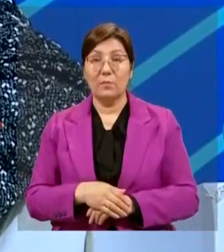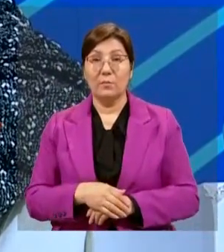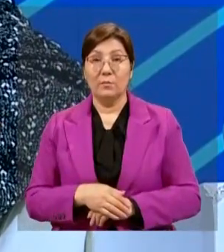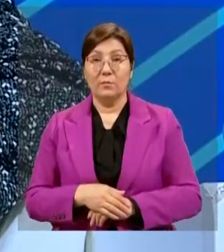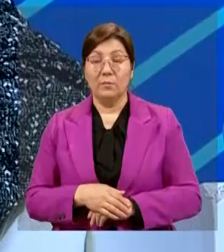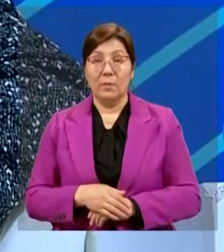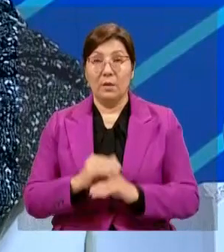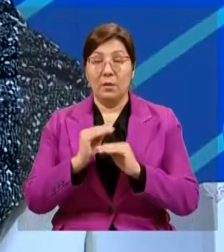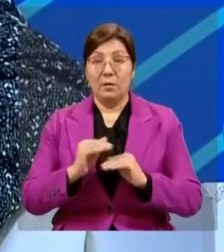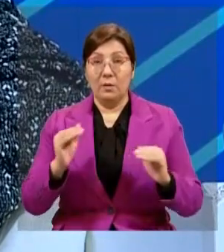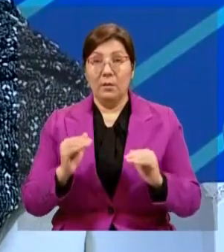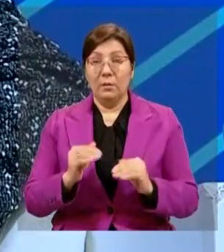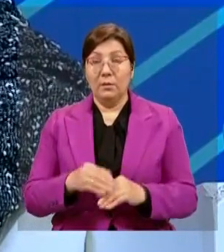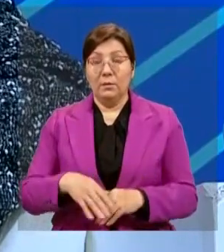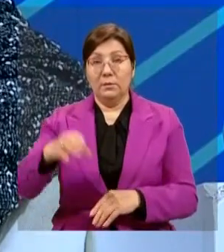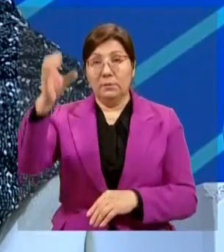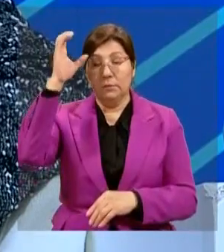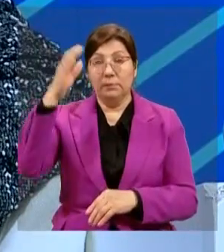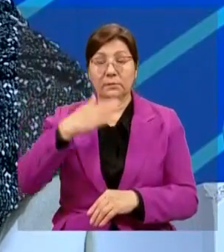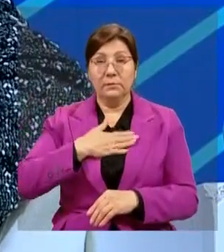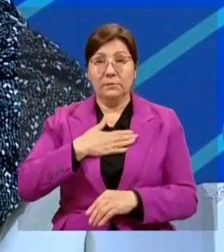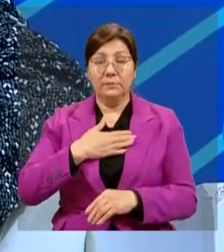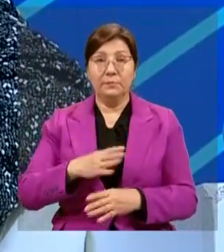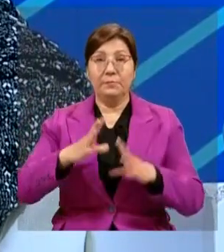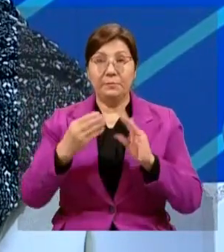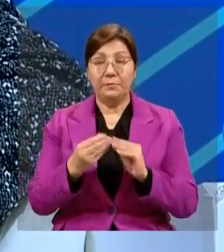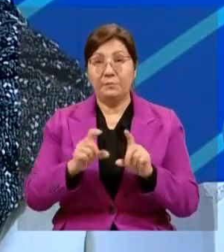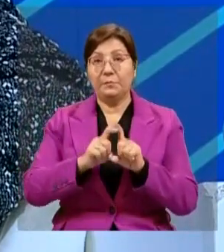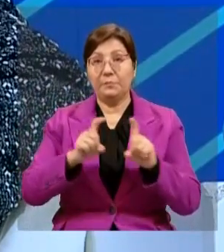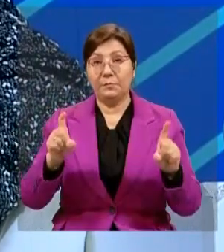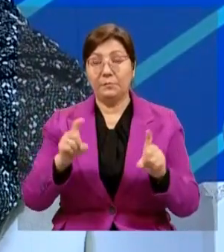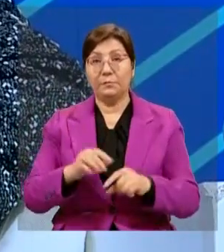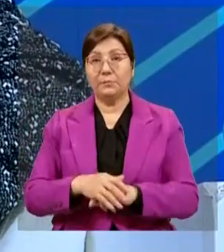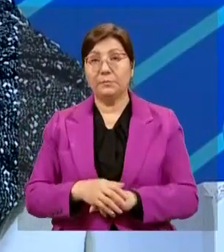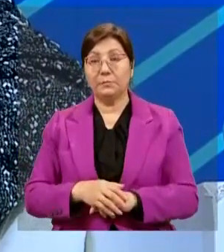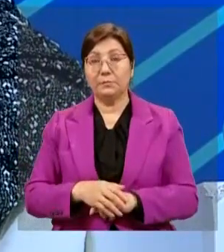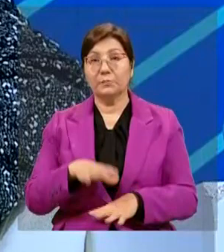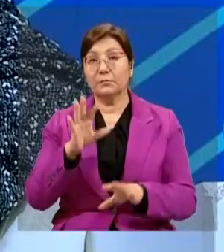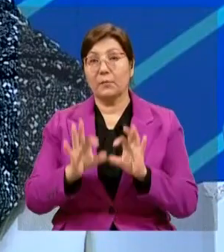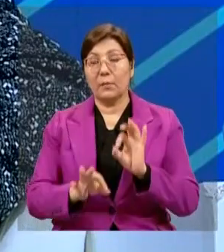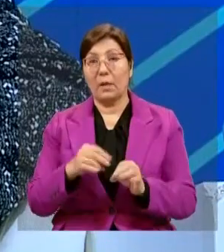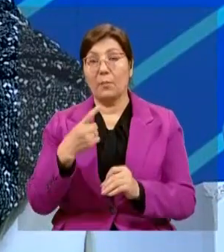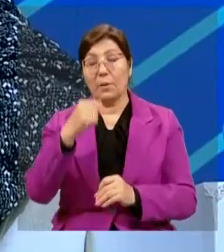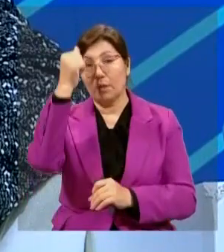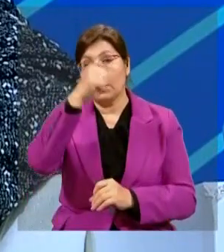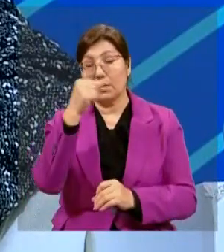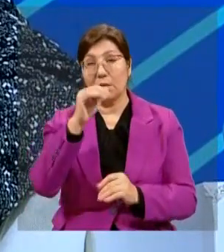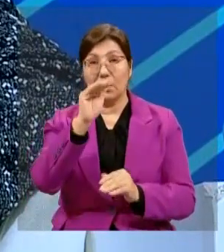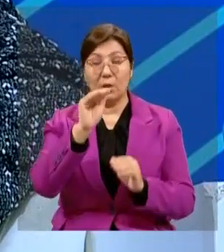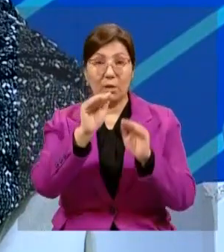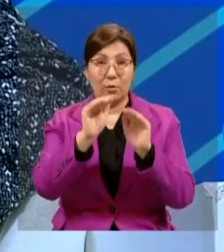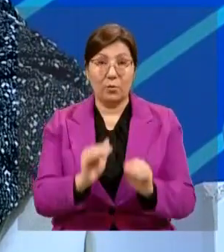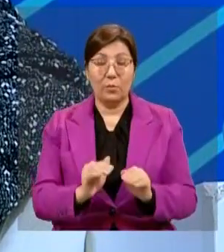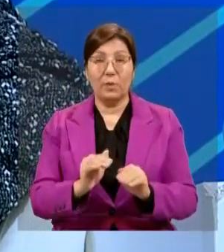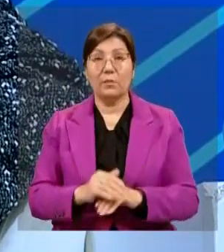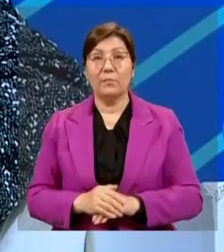оқыған балалардың білімі мына біздің жалпы білім беретін мектептермен салыстырғанда бір жылға төмен болып келіп жатыр.